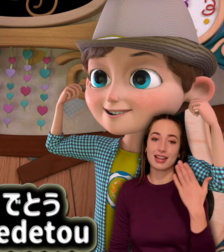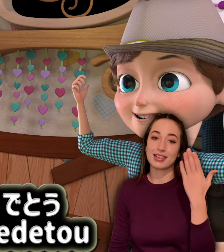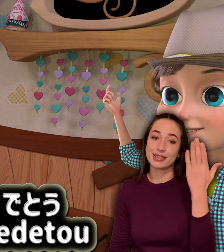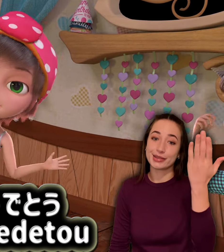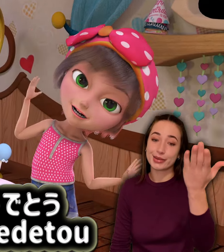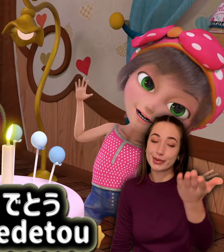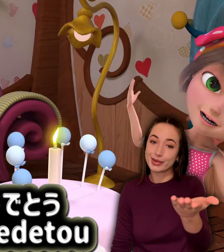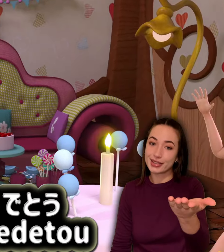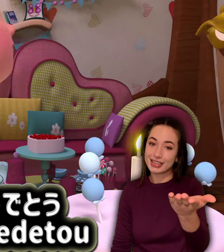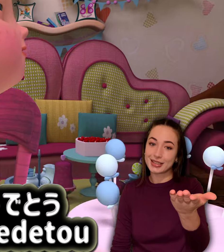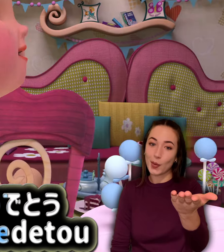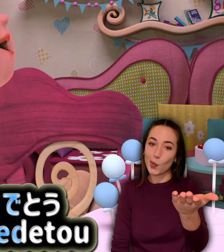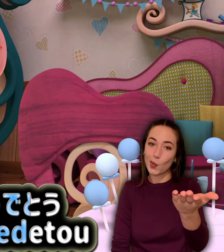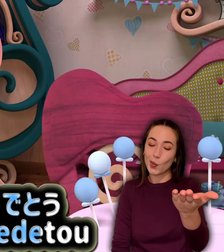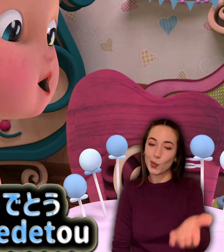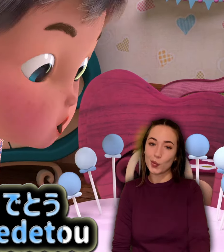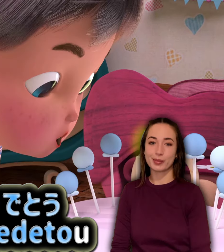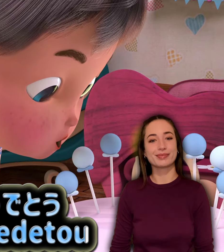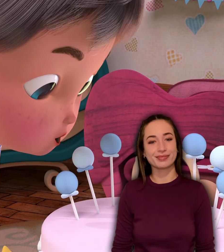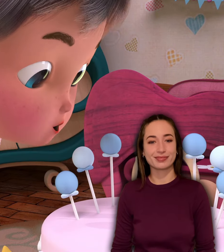誕生おめでとう